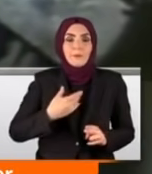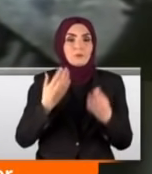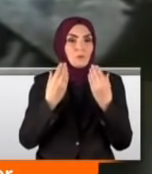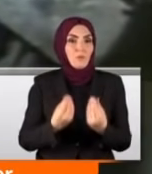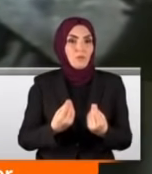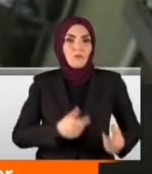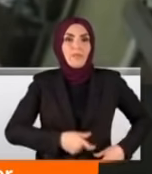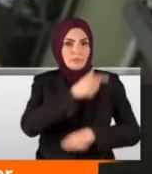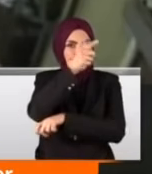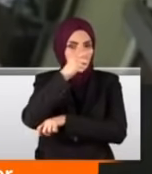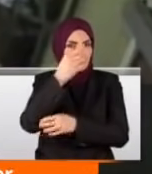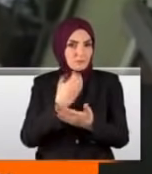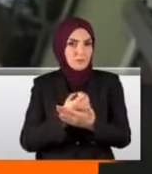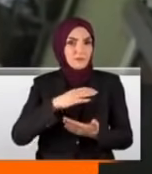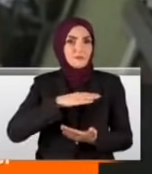kameralarına böyle yansıdı.